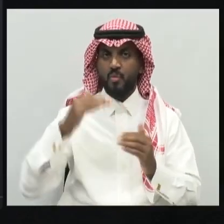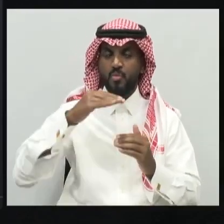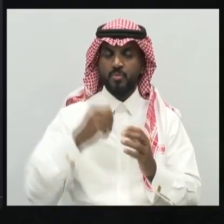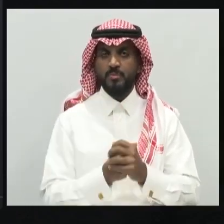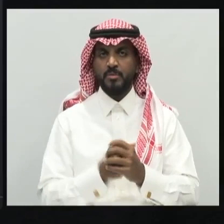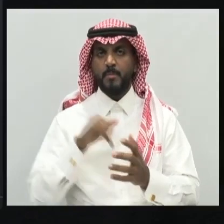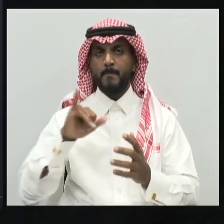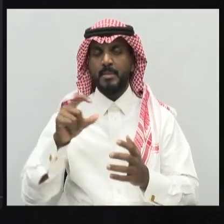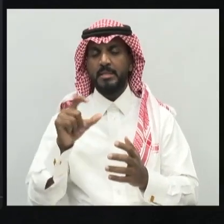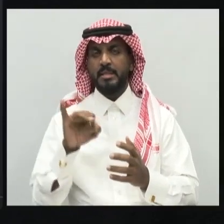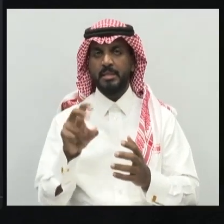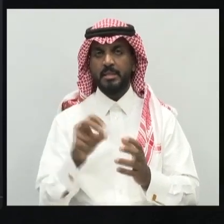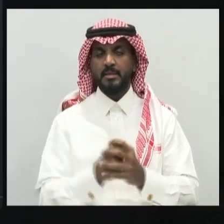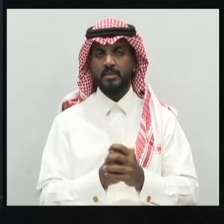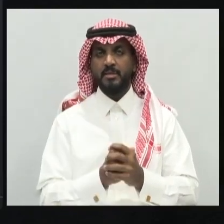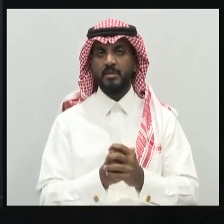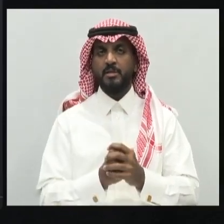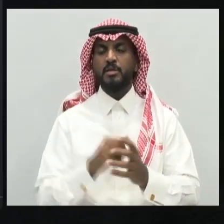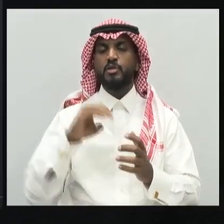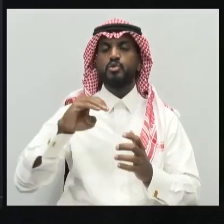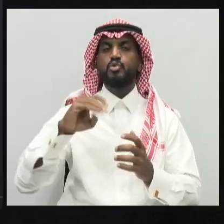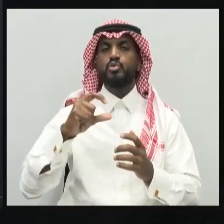مدينته جده